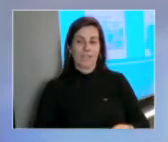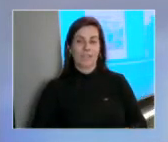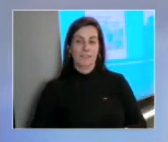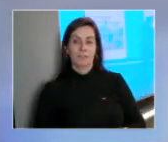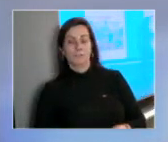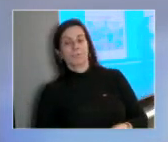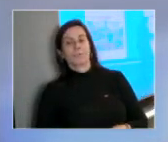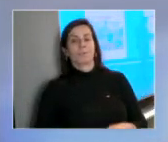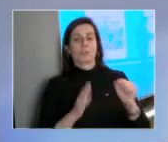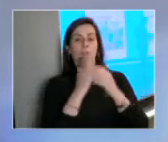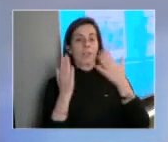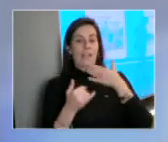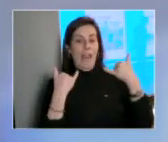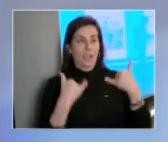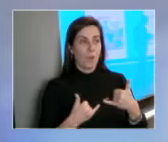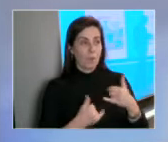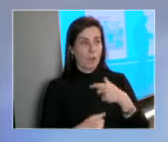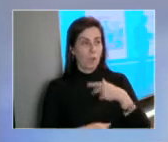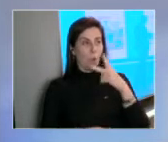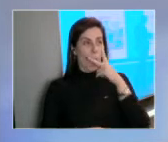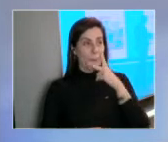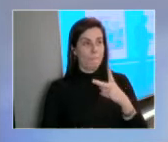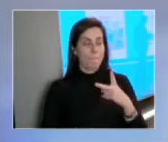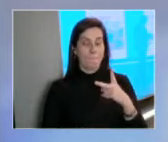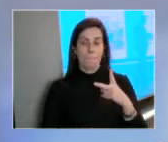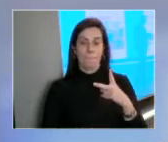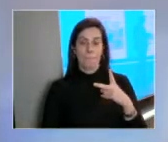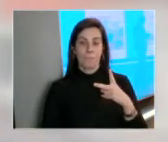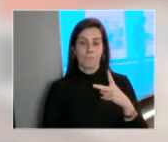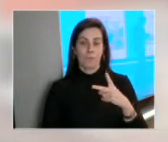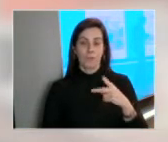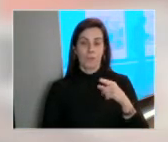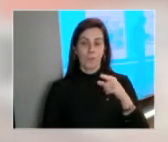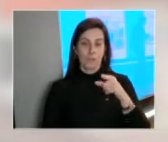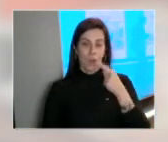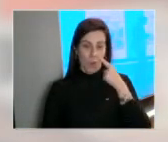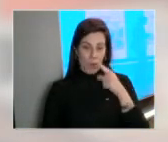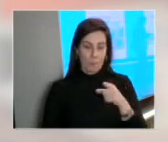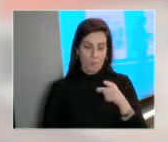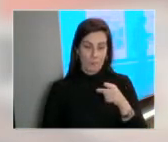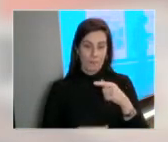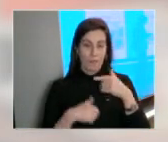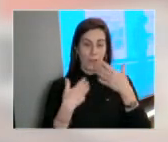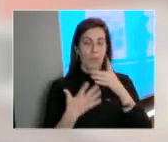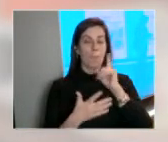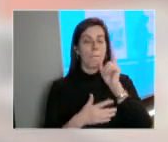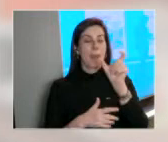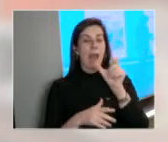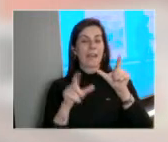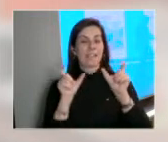אדלשטיין. ובישראל היום רואים פה את איזה סוס טרויאני כזה שנתנו לו את השם